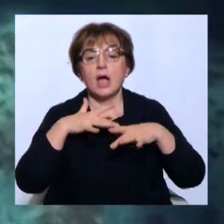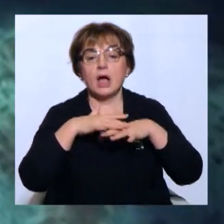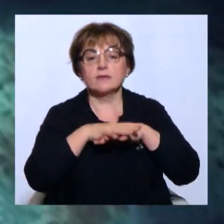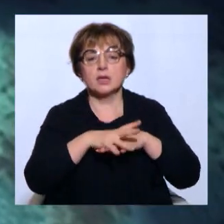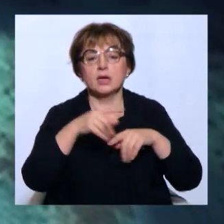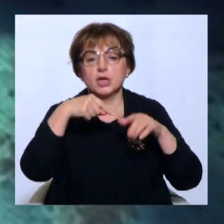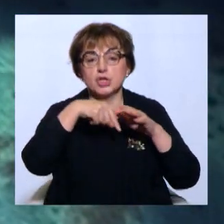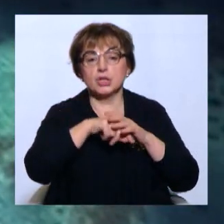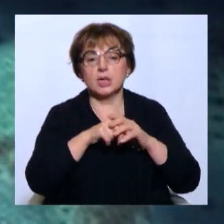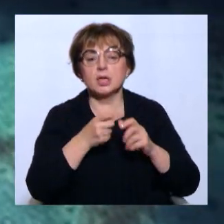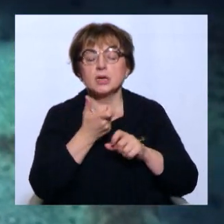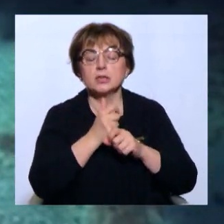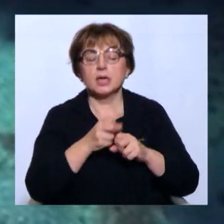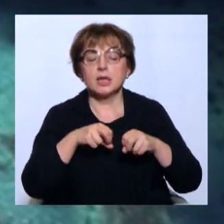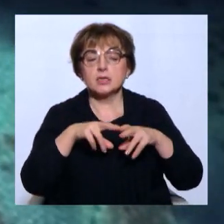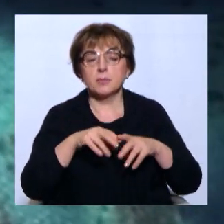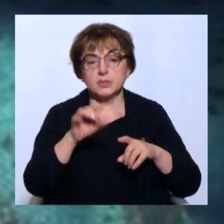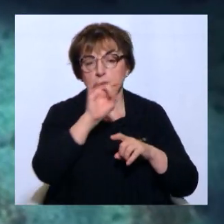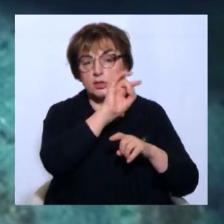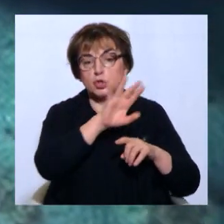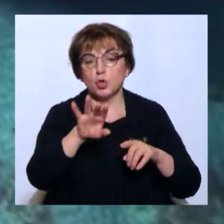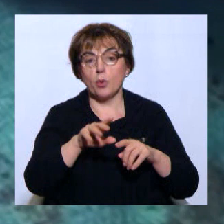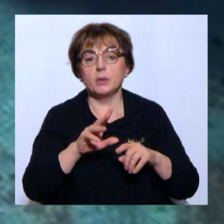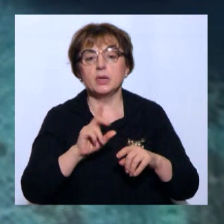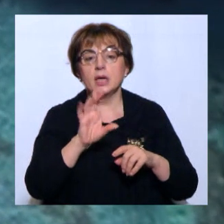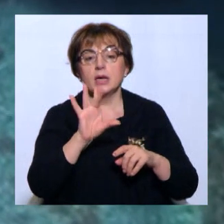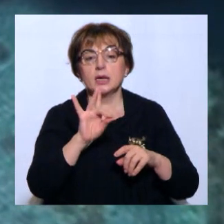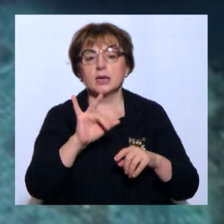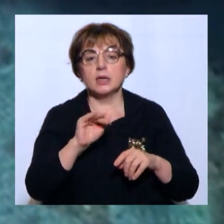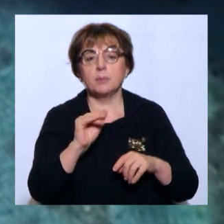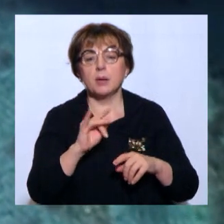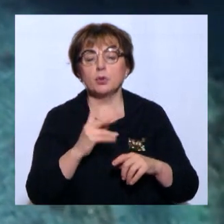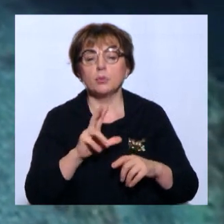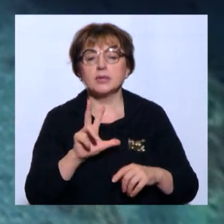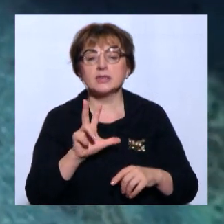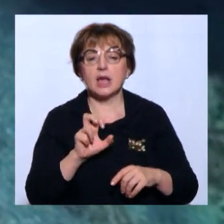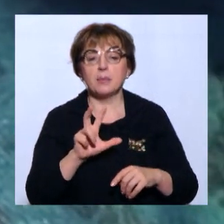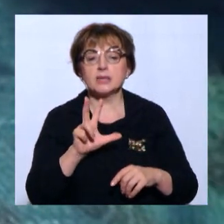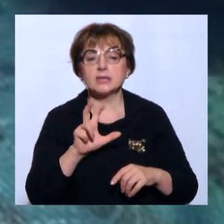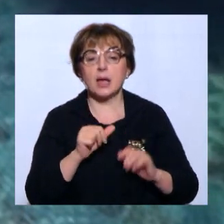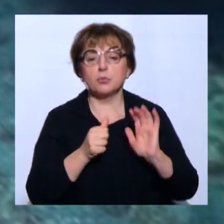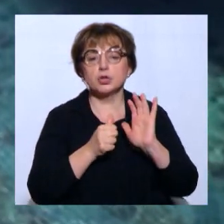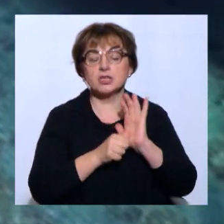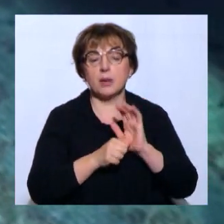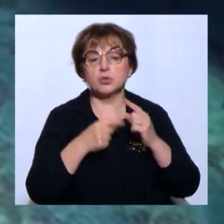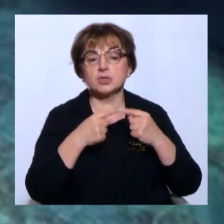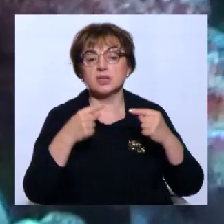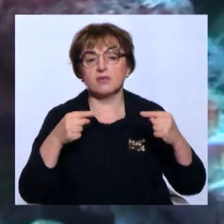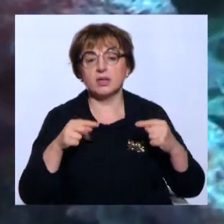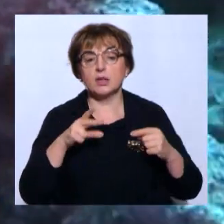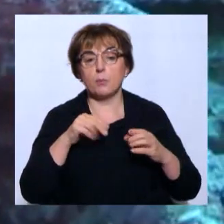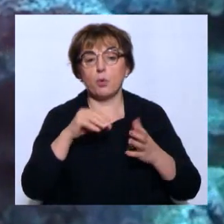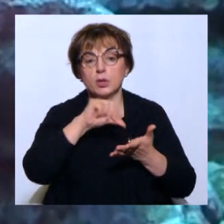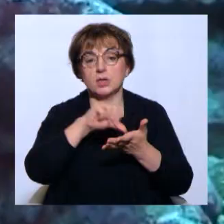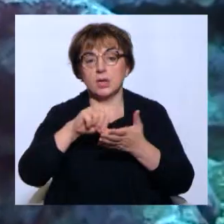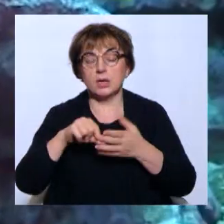დიდი ბარიერული რიფი, რომელიც 360 სახეობის სხვადასხვა პოლიპ შეიცავს. Ამ რიფთან